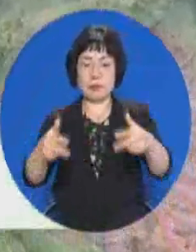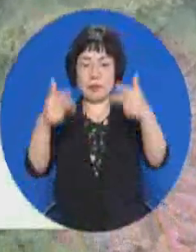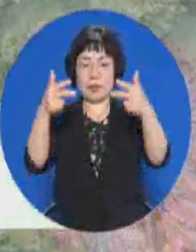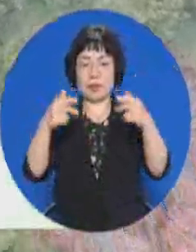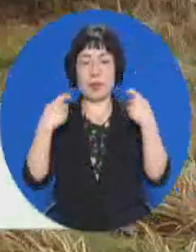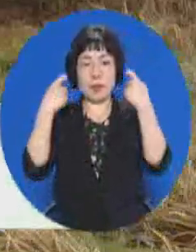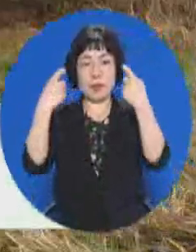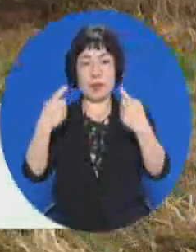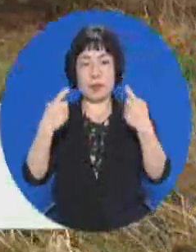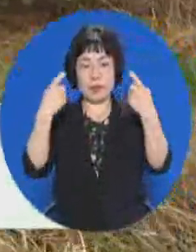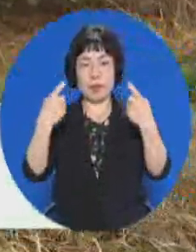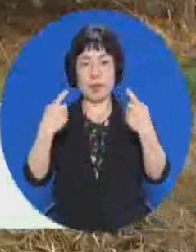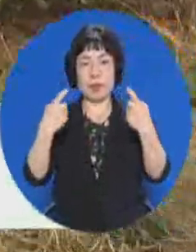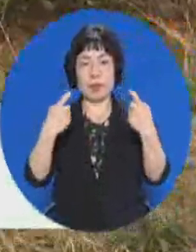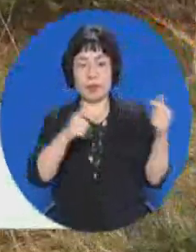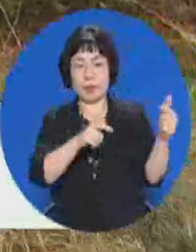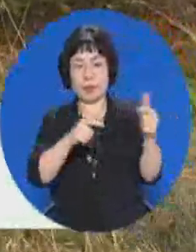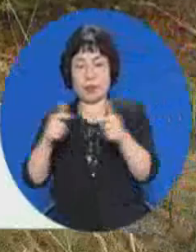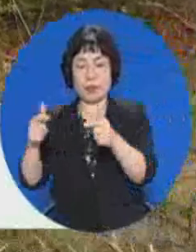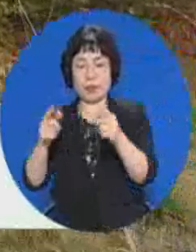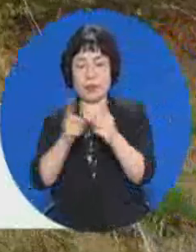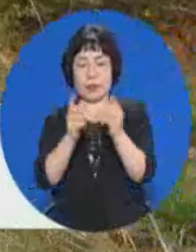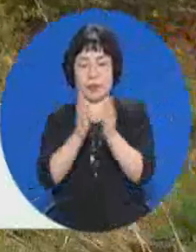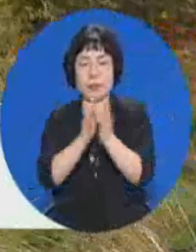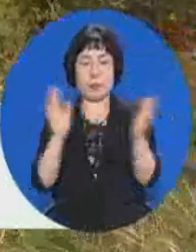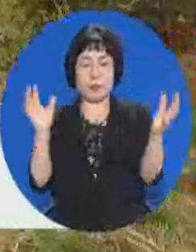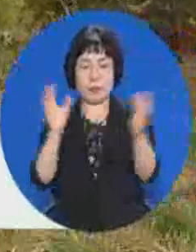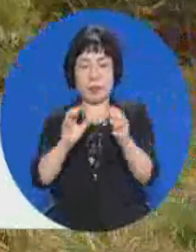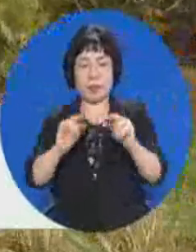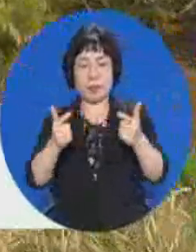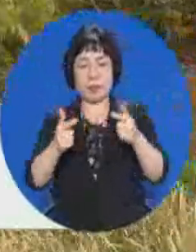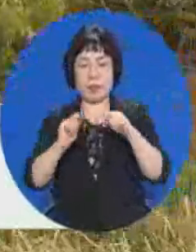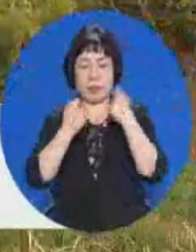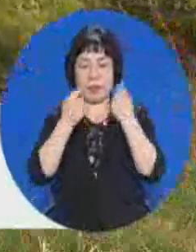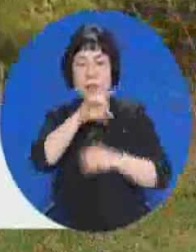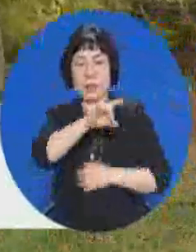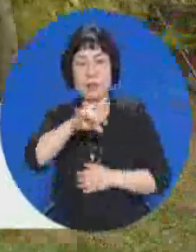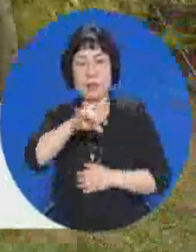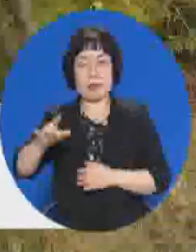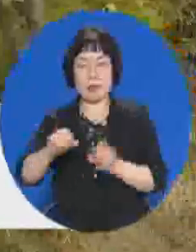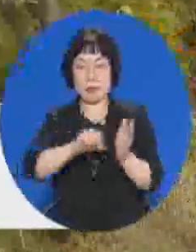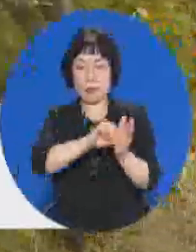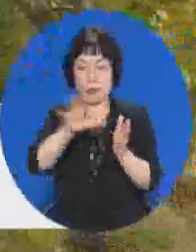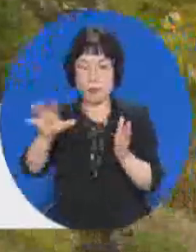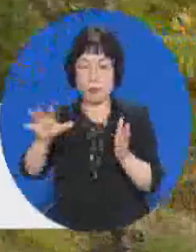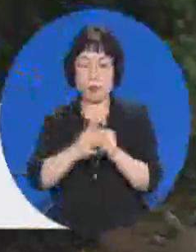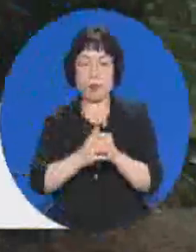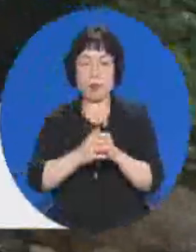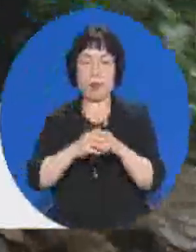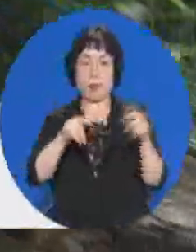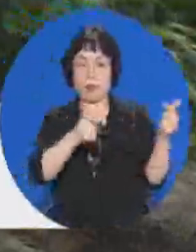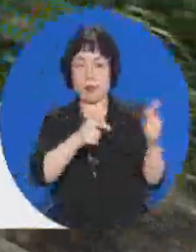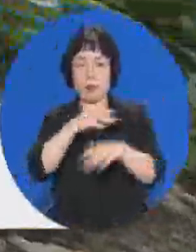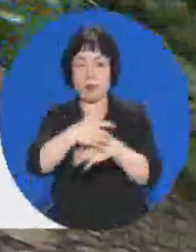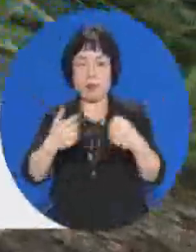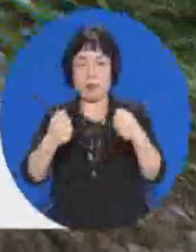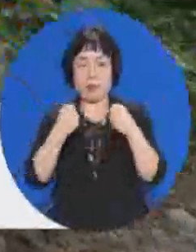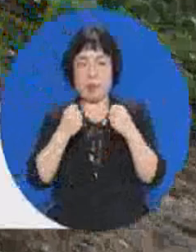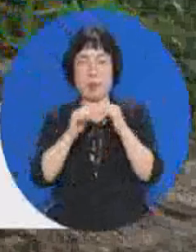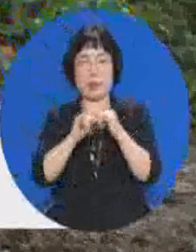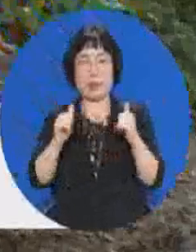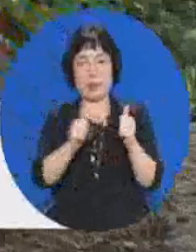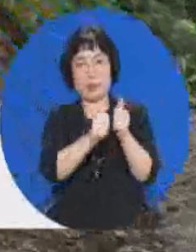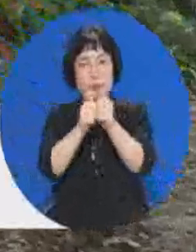이런 것들로 해서 이런 트렌드에 맞는 예를 들면 웰니스 반려동물